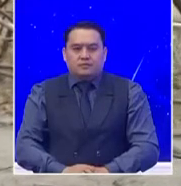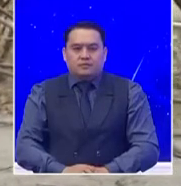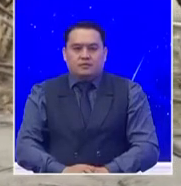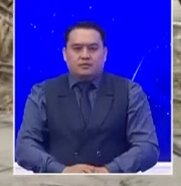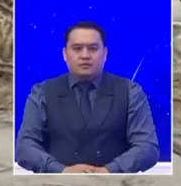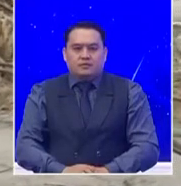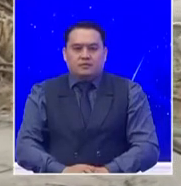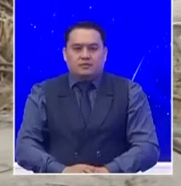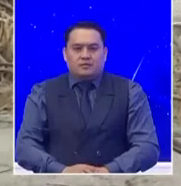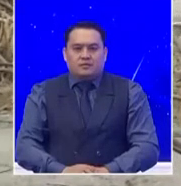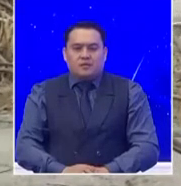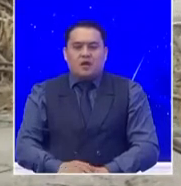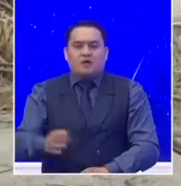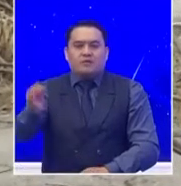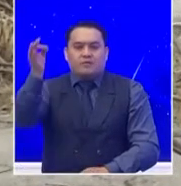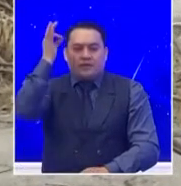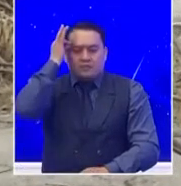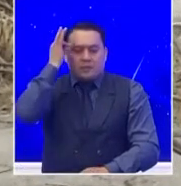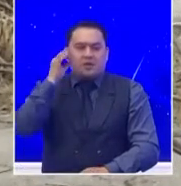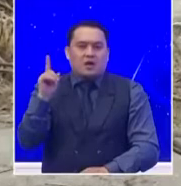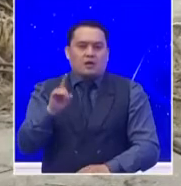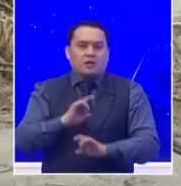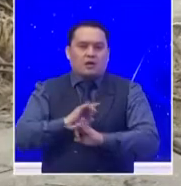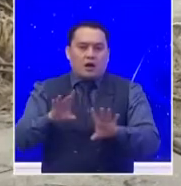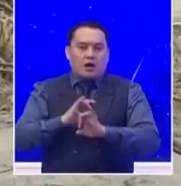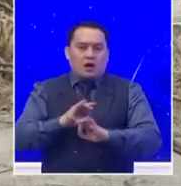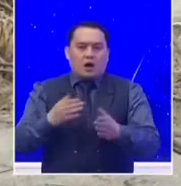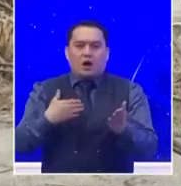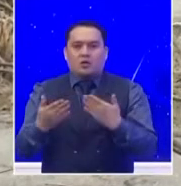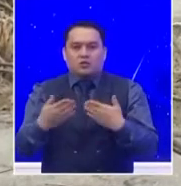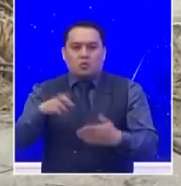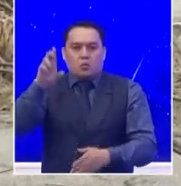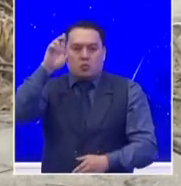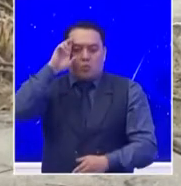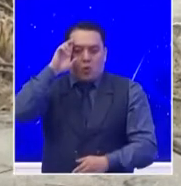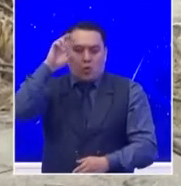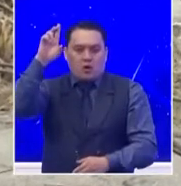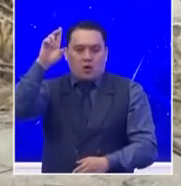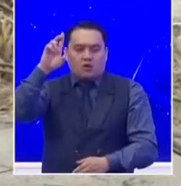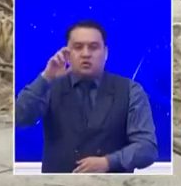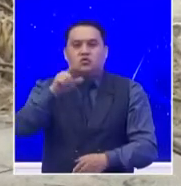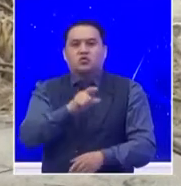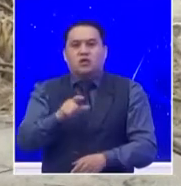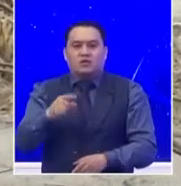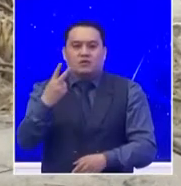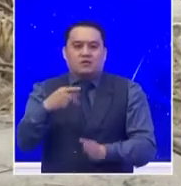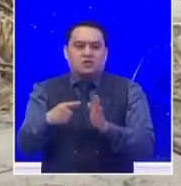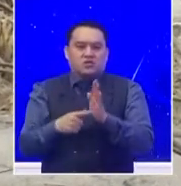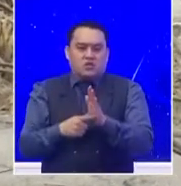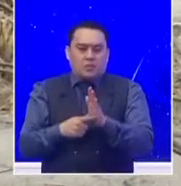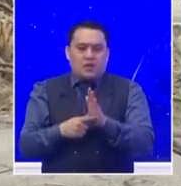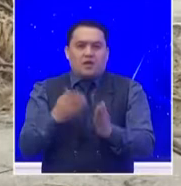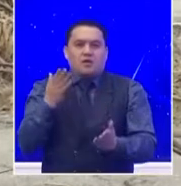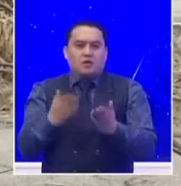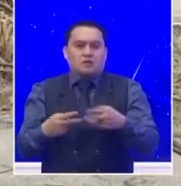Четвертая глава Ксенофонта «Воспоминания о Сократе» называлась «Рассказ Аристотеля об отношении Бога к человеку». Абай перевел ее в своем 27-м слове назидании.